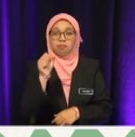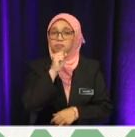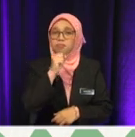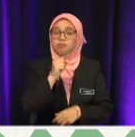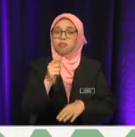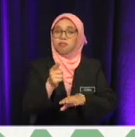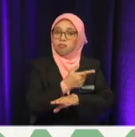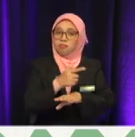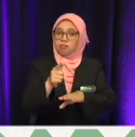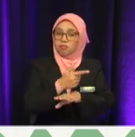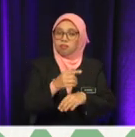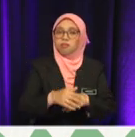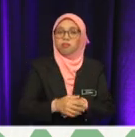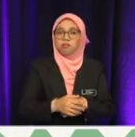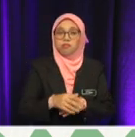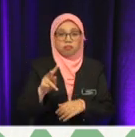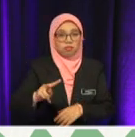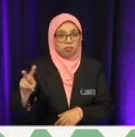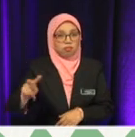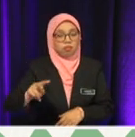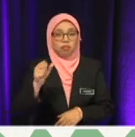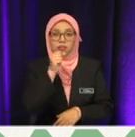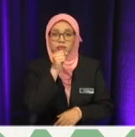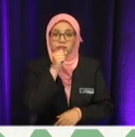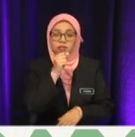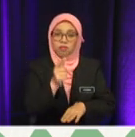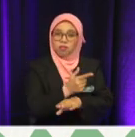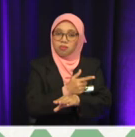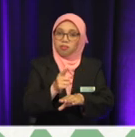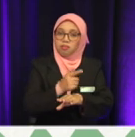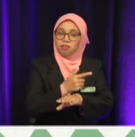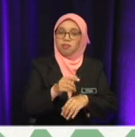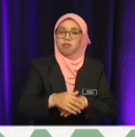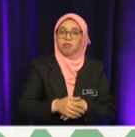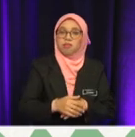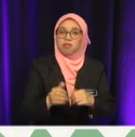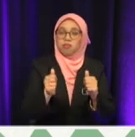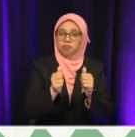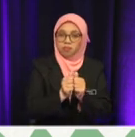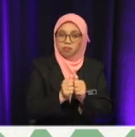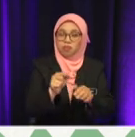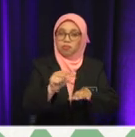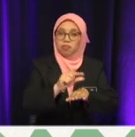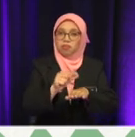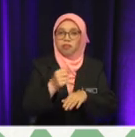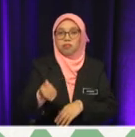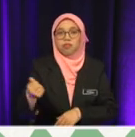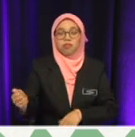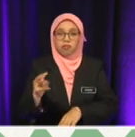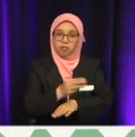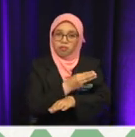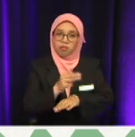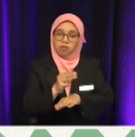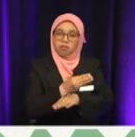kelima pula, meminta kanak-kanak menyanyikan lagu tersebut sambil membimbing kanak-kanak menggunakan alat perkusi yang diberikan.